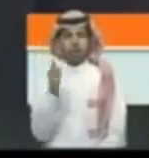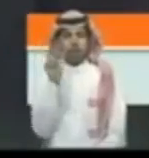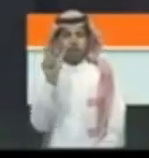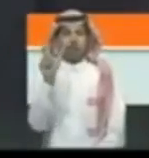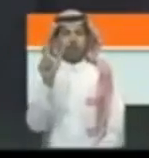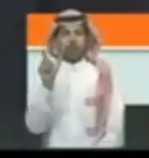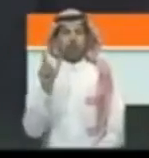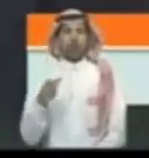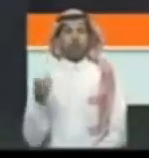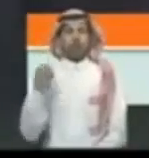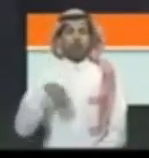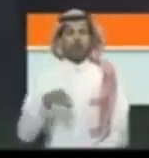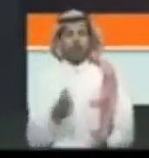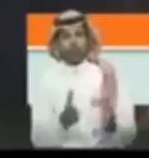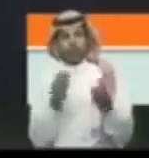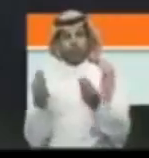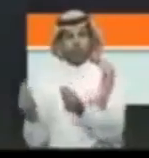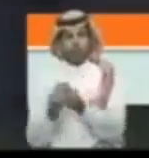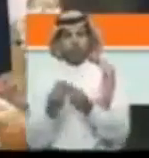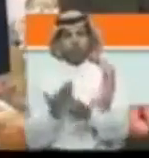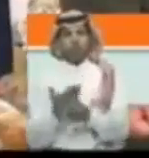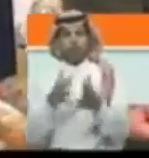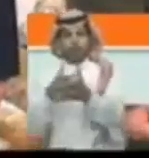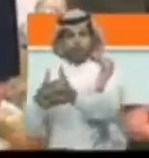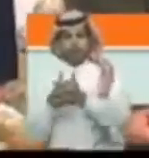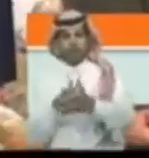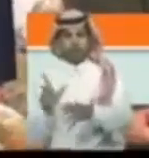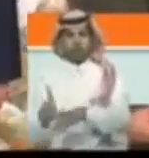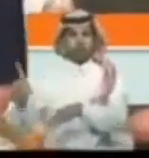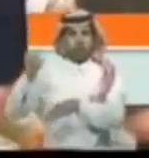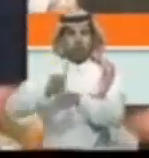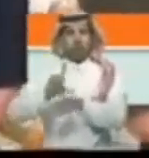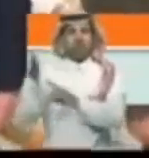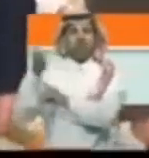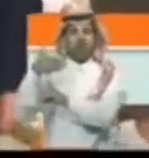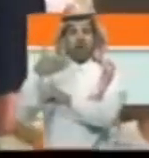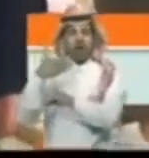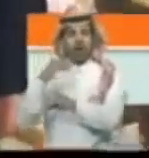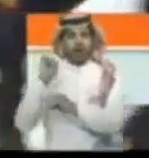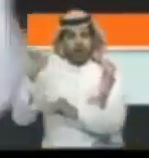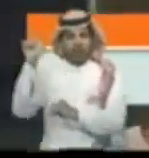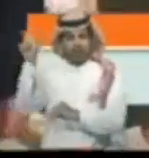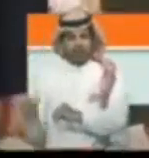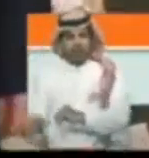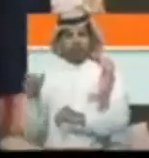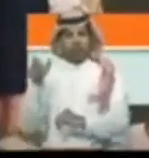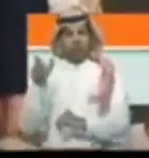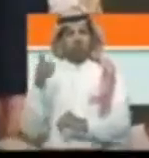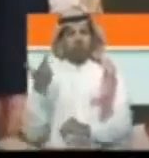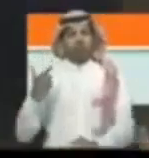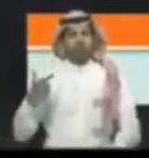الملكي الأستاذ خالد العيسى، كما حضره من الجانب الأمريكي القائم بالأعمال بسفارة الولايات المتحدة الأمريكية لدى